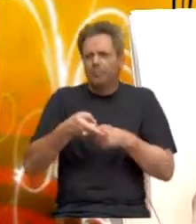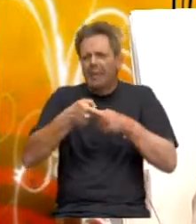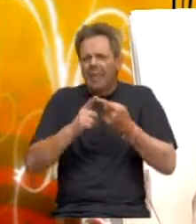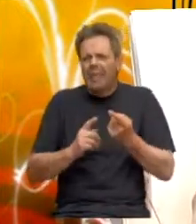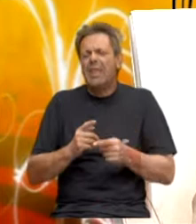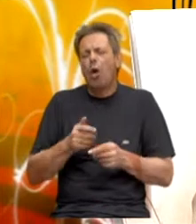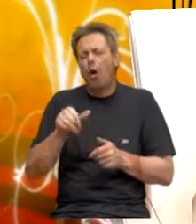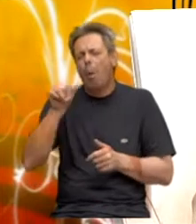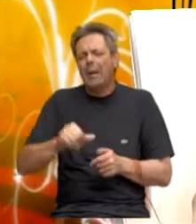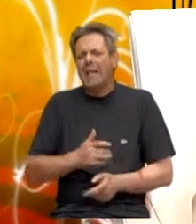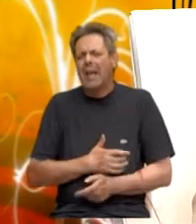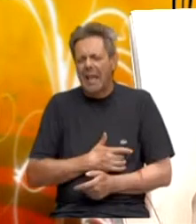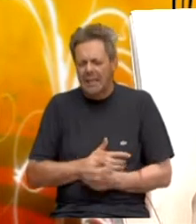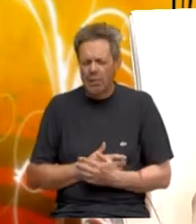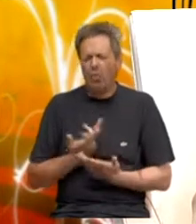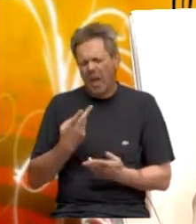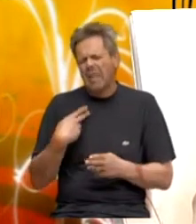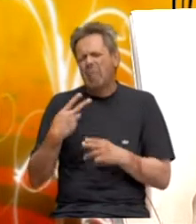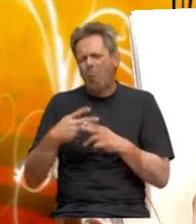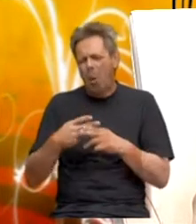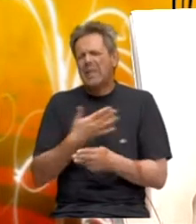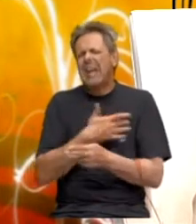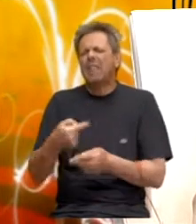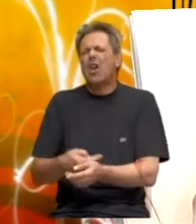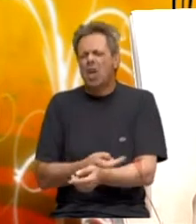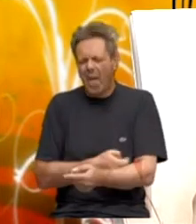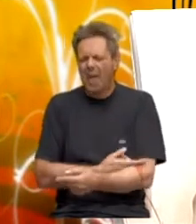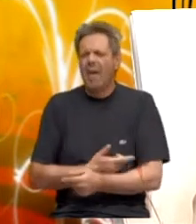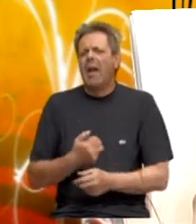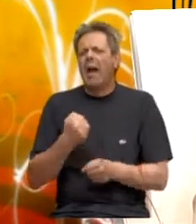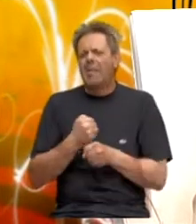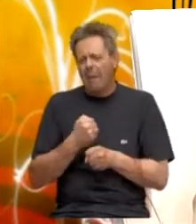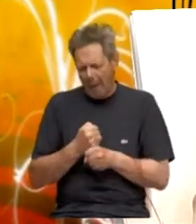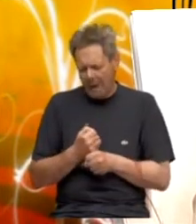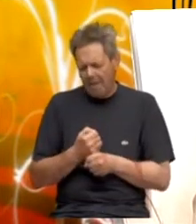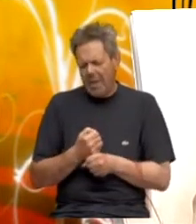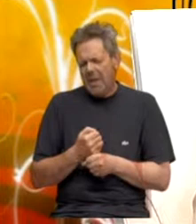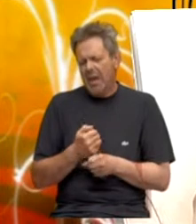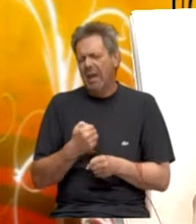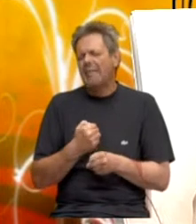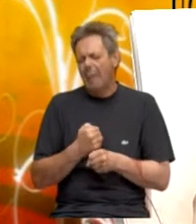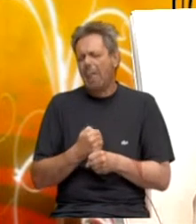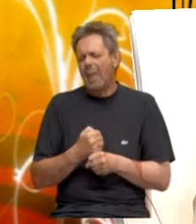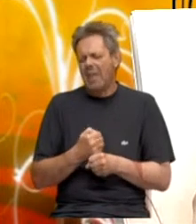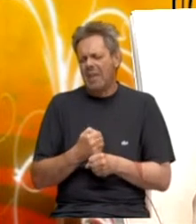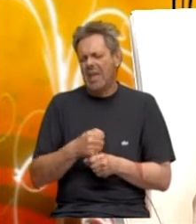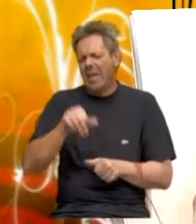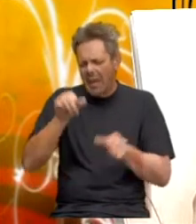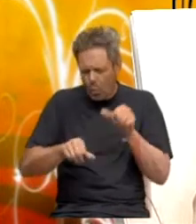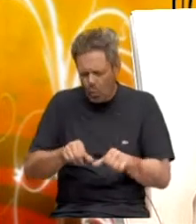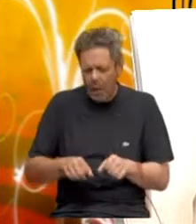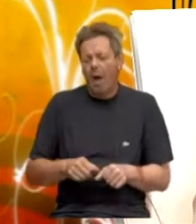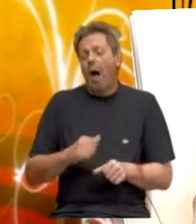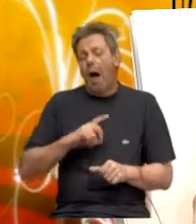srcu, znači kad su bolesne krvne žile na srcu, napravi kardijalni kirurg, a dio interventni kardiolog. Ja sam bila ta